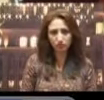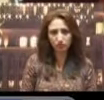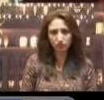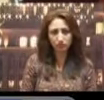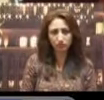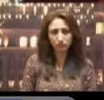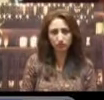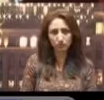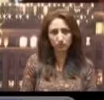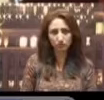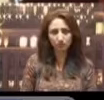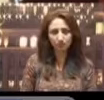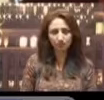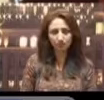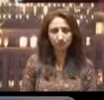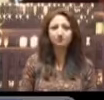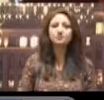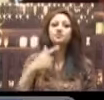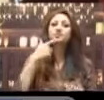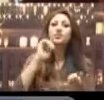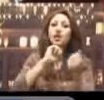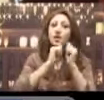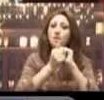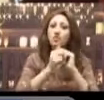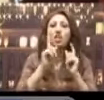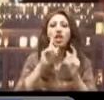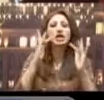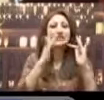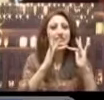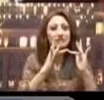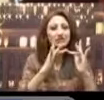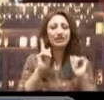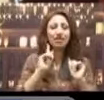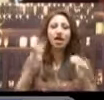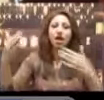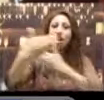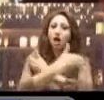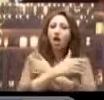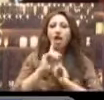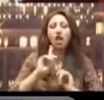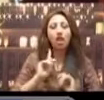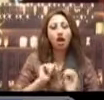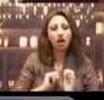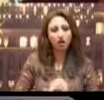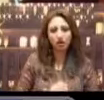مفيش مشاهد في السرير، مفيش مشاهد فيها قبولات واحضان، مفيش مشاهد